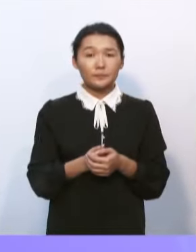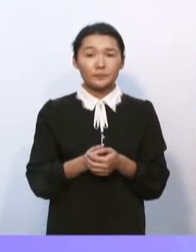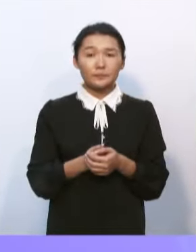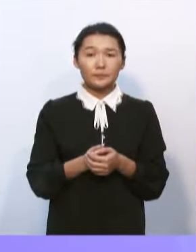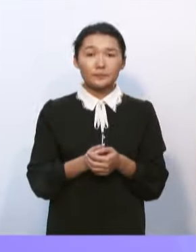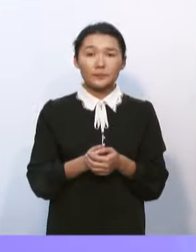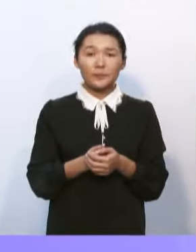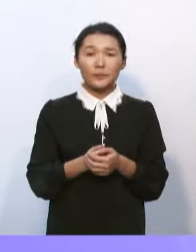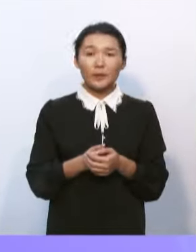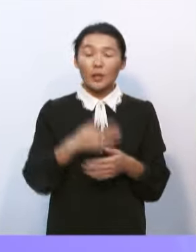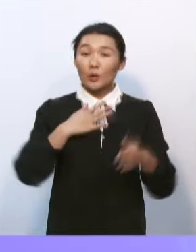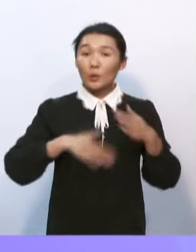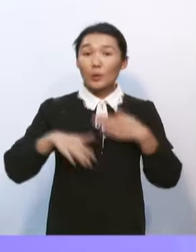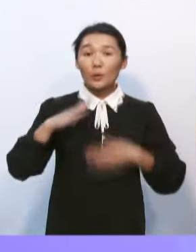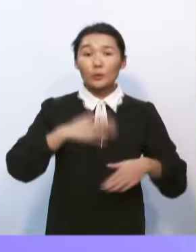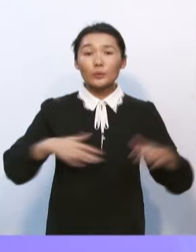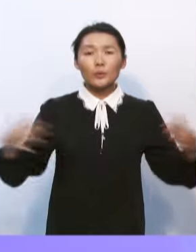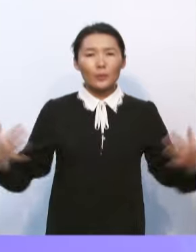Көңүлдүү маанай.